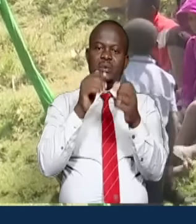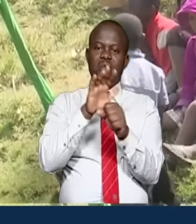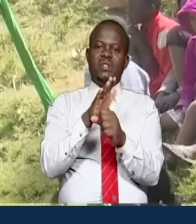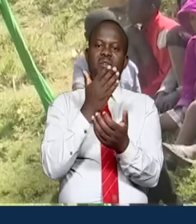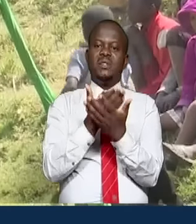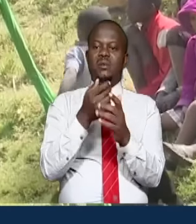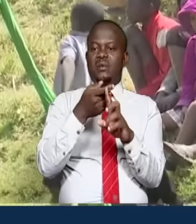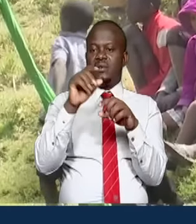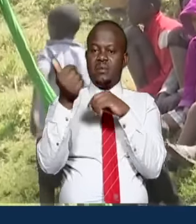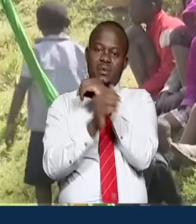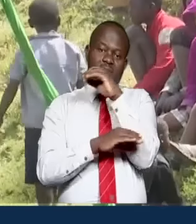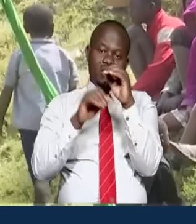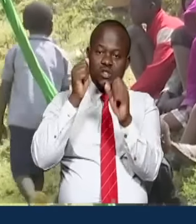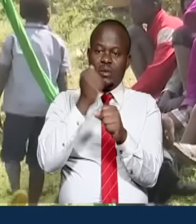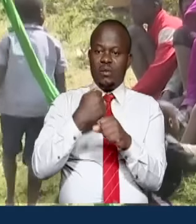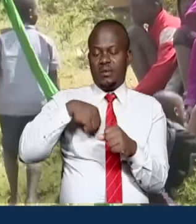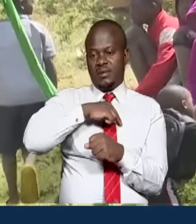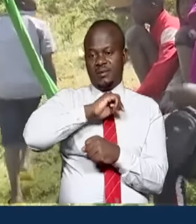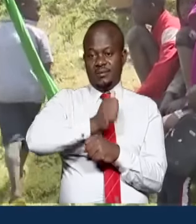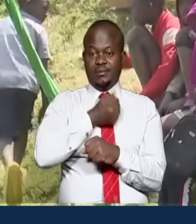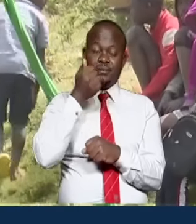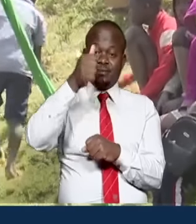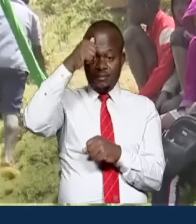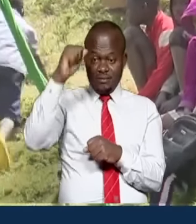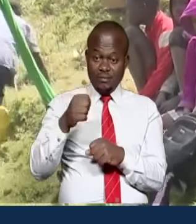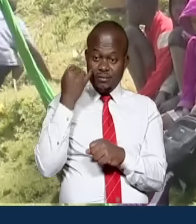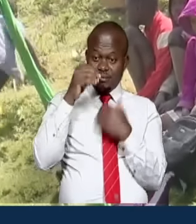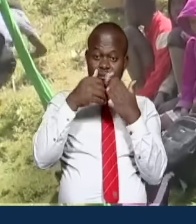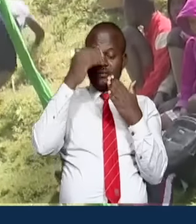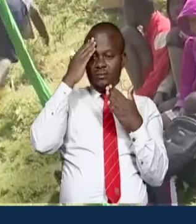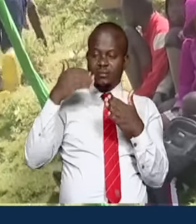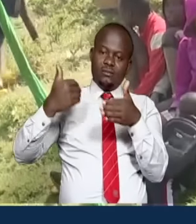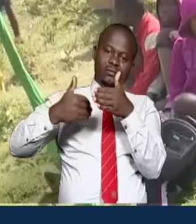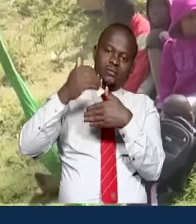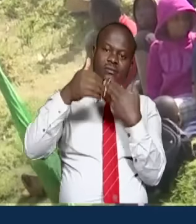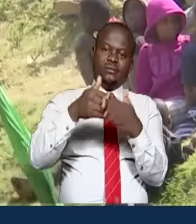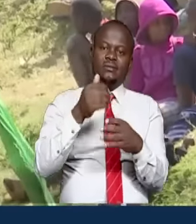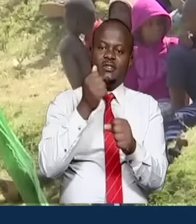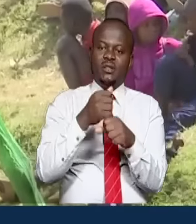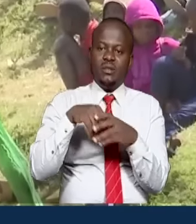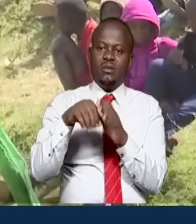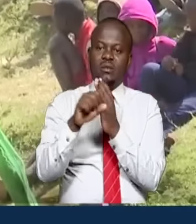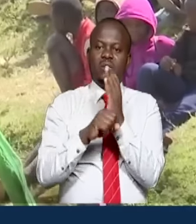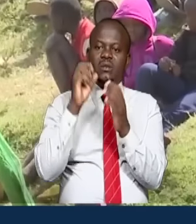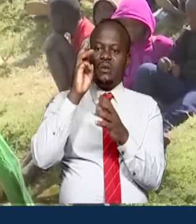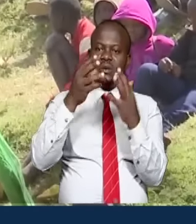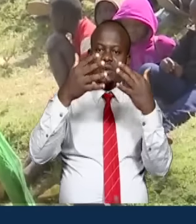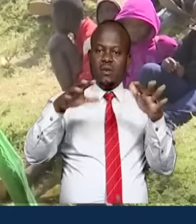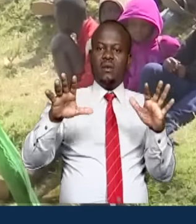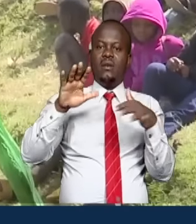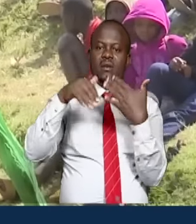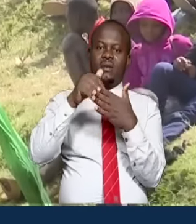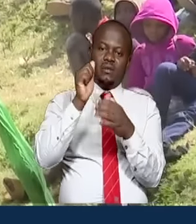byavuye hanze bizatushobora kuyikorera. Ubwo buhanga nitubumenya tuzatubumanura tube tuyikorera no ku murenge ndetse bizarangira no ku kagari abantu bashobora